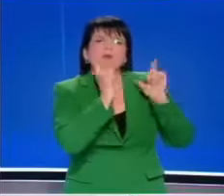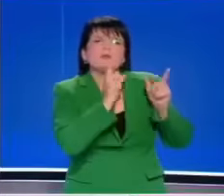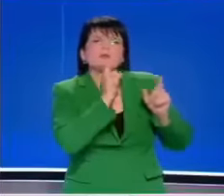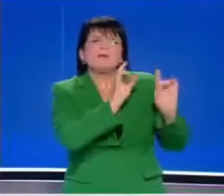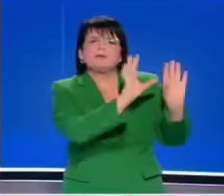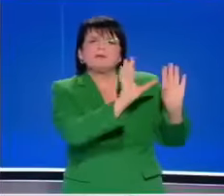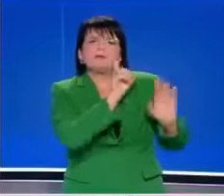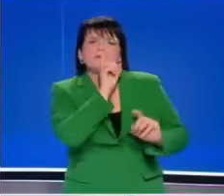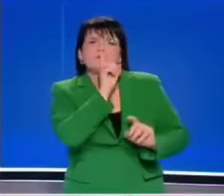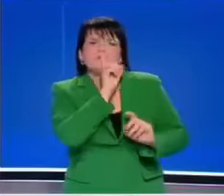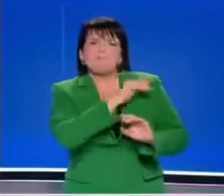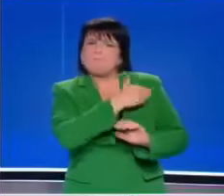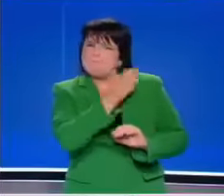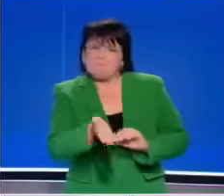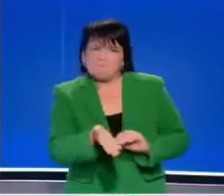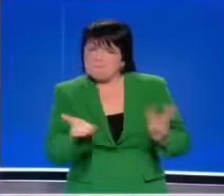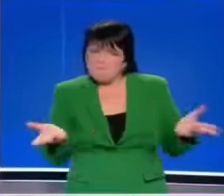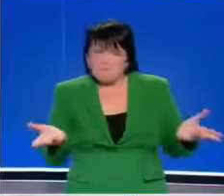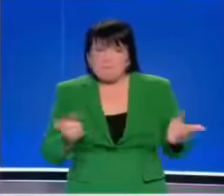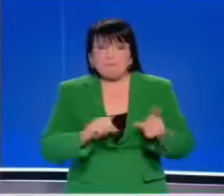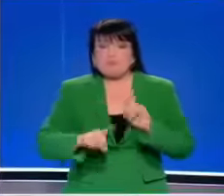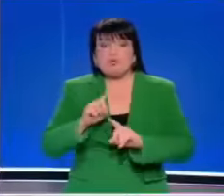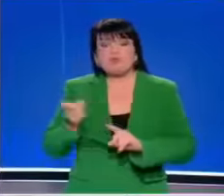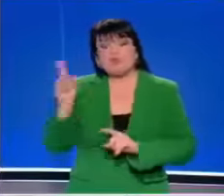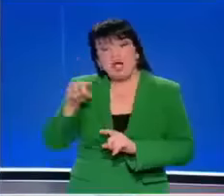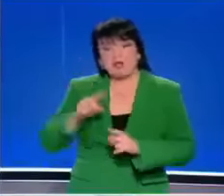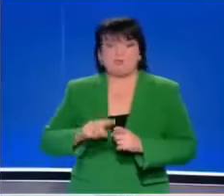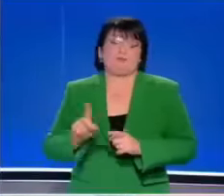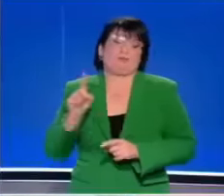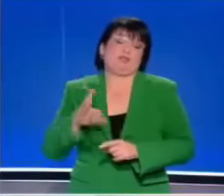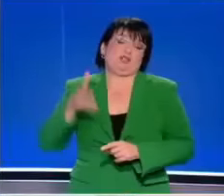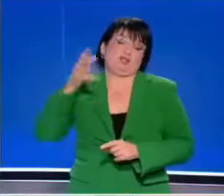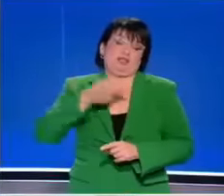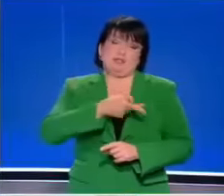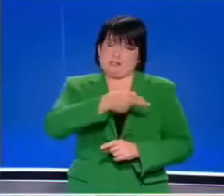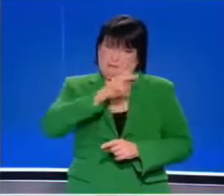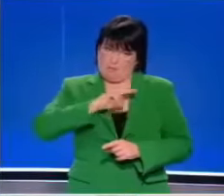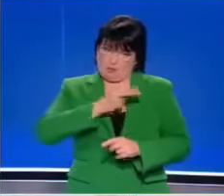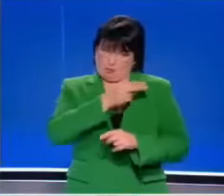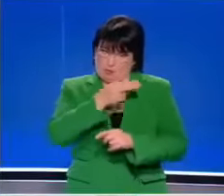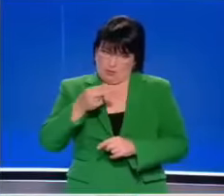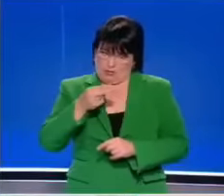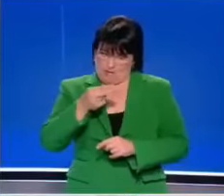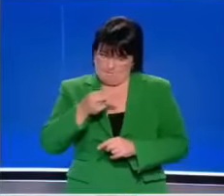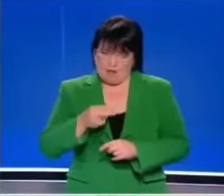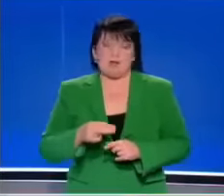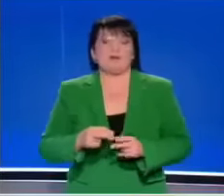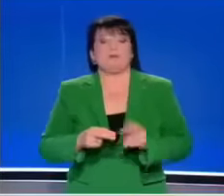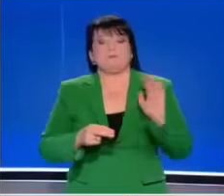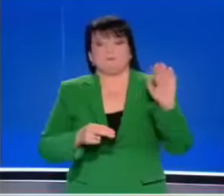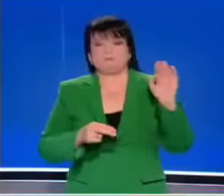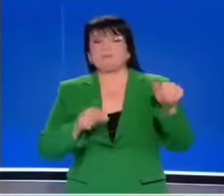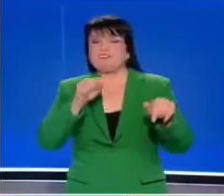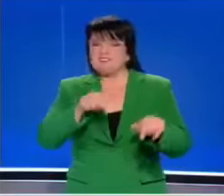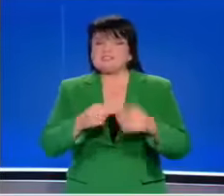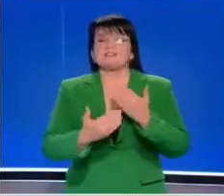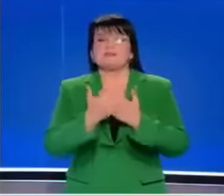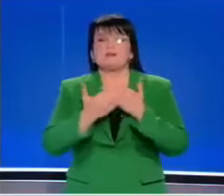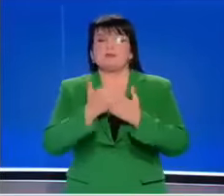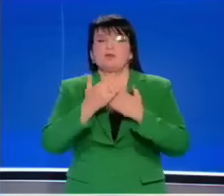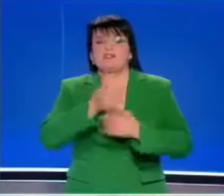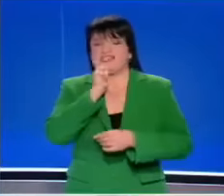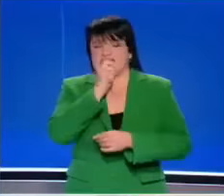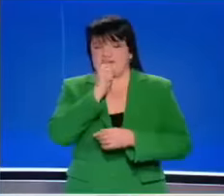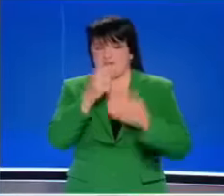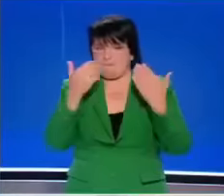δημοκρατία ποις άλλος το έχει κάνει αυτό π πάντως ο κύριος μητσοτάκης απάντησε σε αυτό το ερώτημα που του θέσατε σήμερα το πρωί σε συνέντευξη που